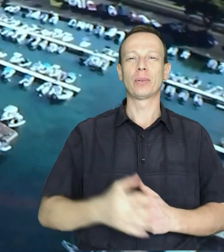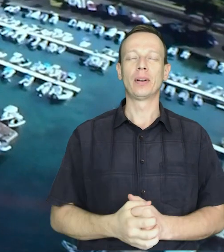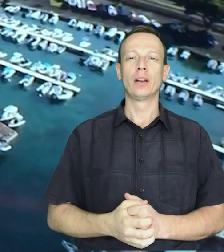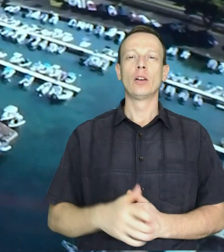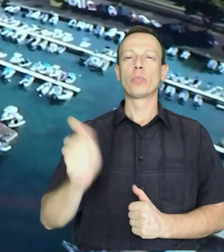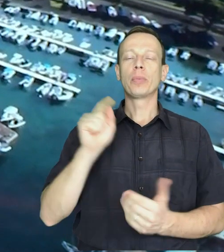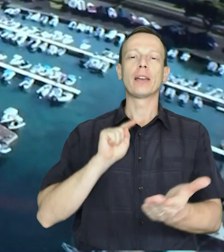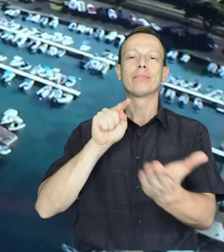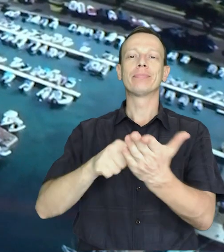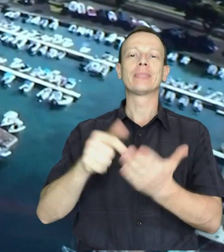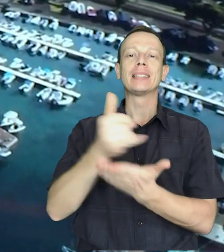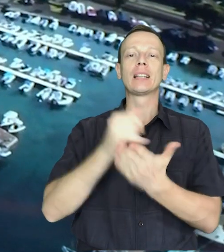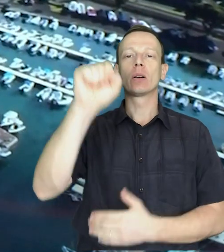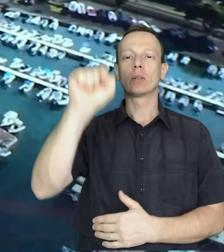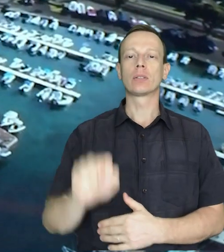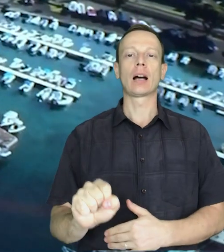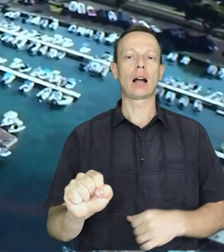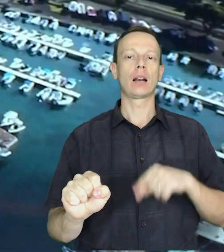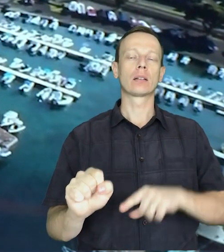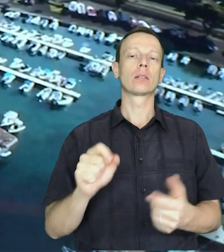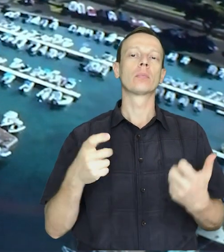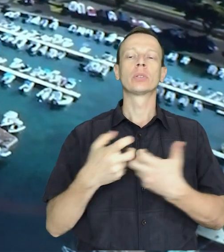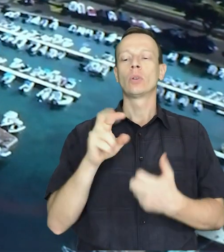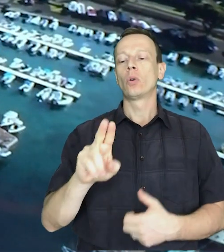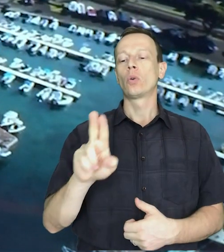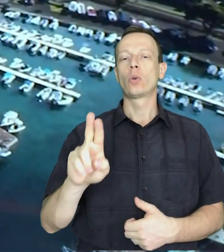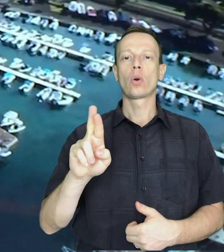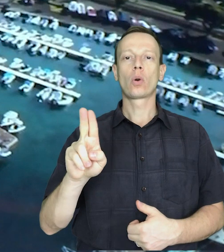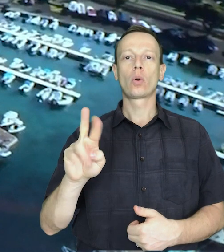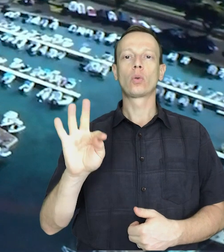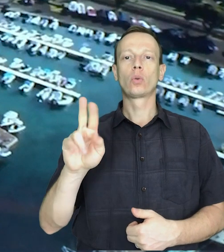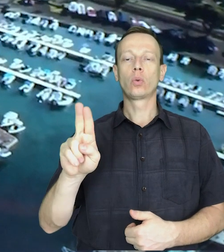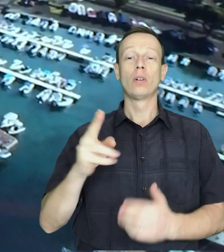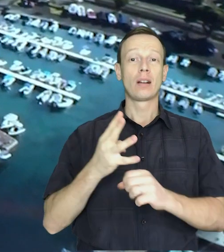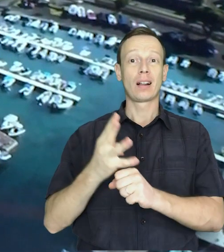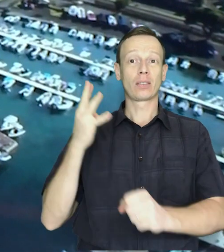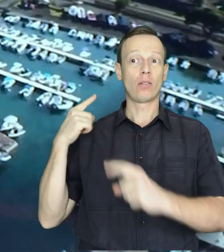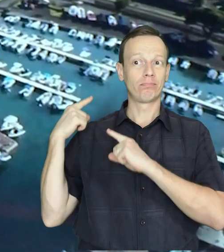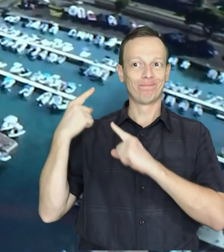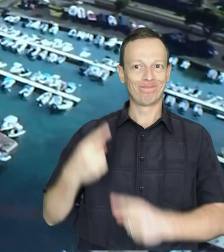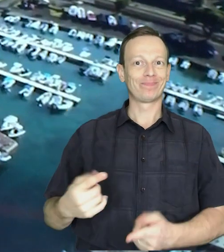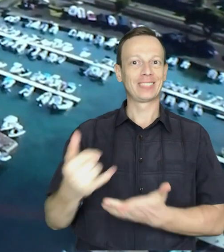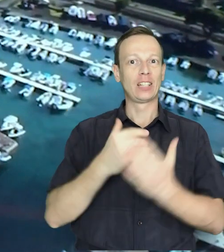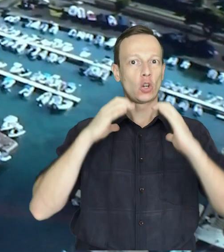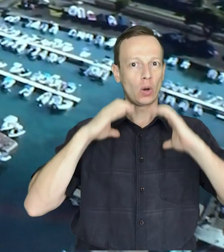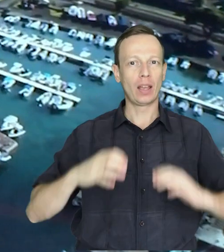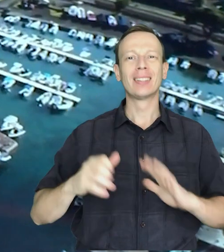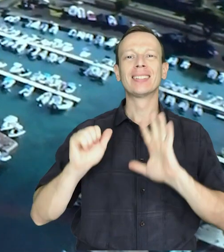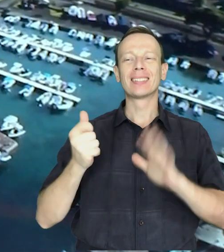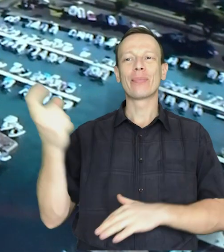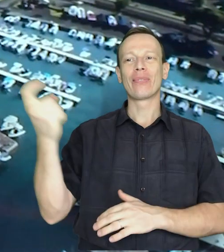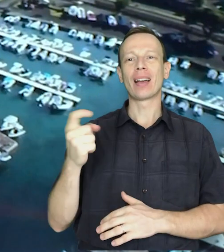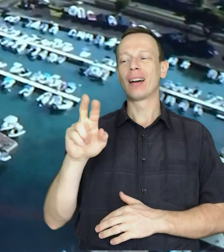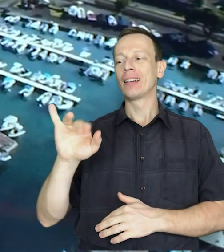ce midi. Direction les Australes, à Rurutu plus exactement. Depuis 4 ans, le collège de Lille accueille en immersion